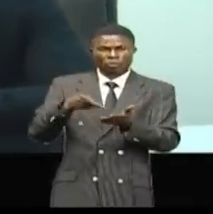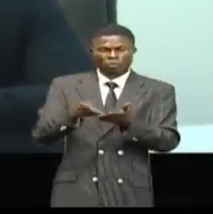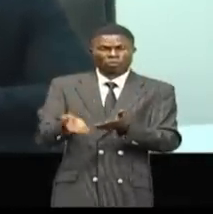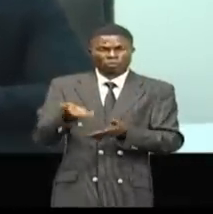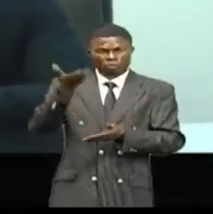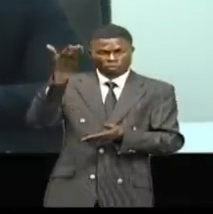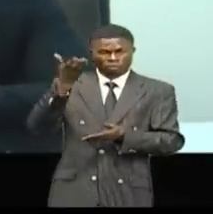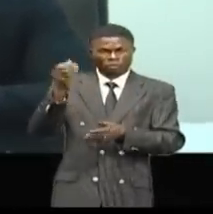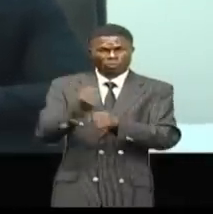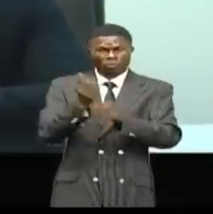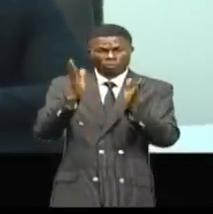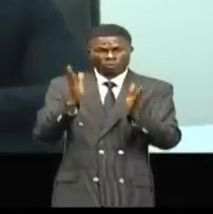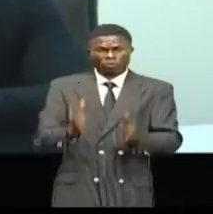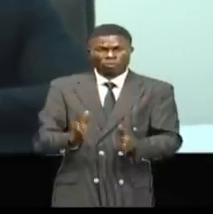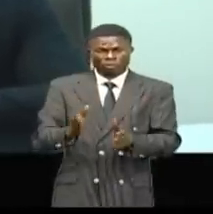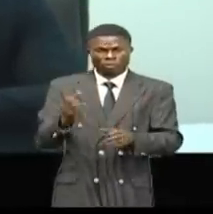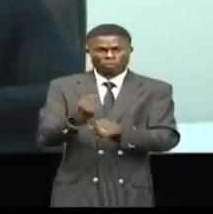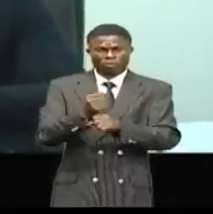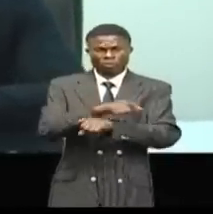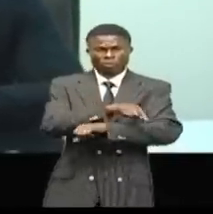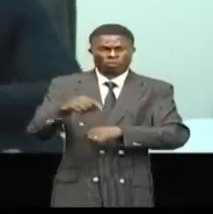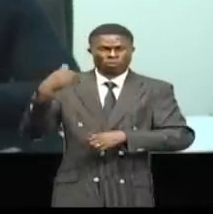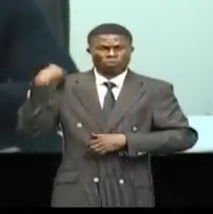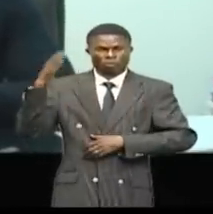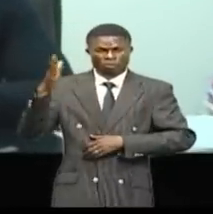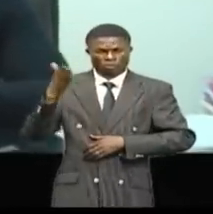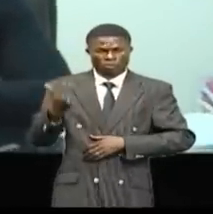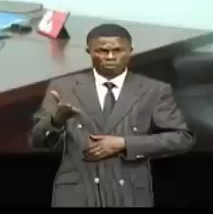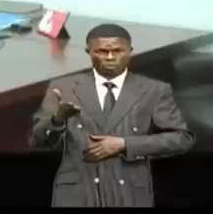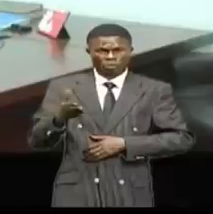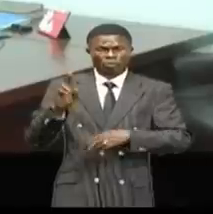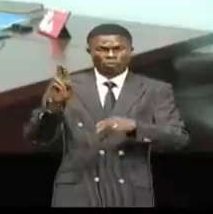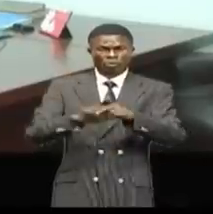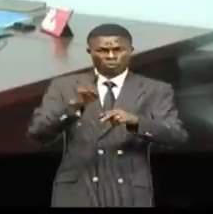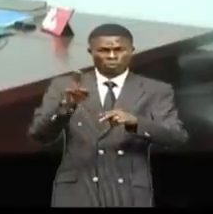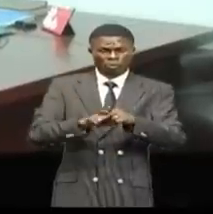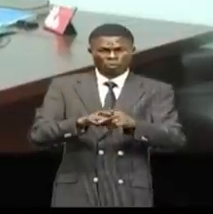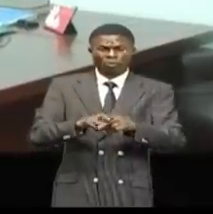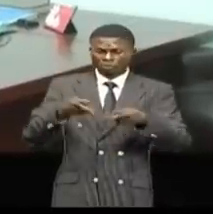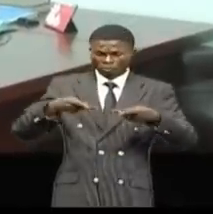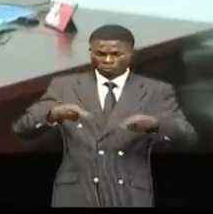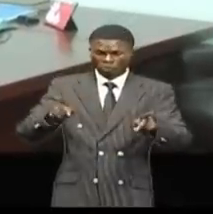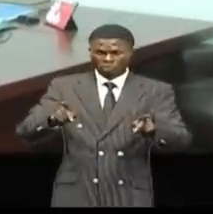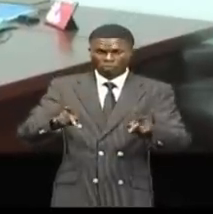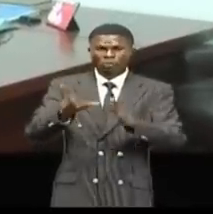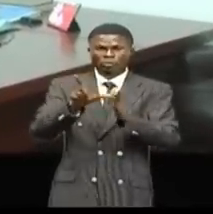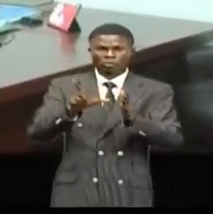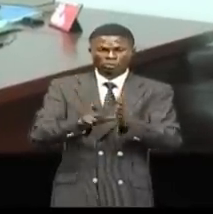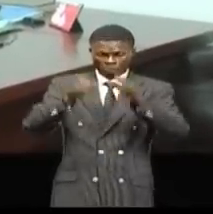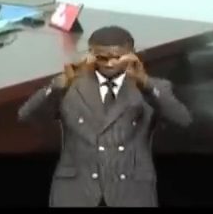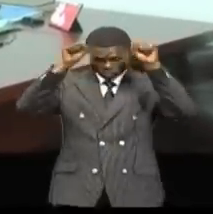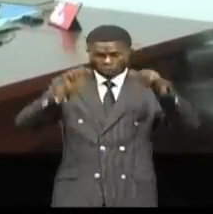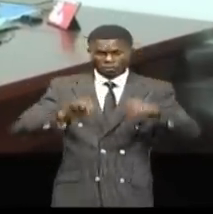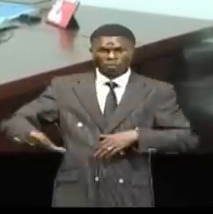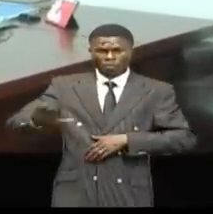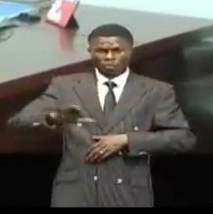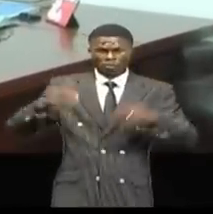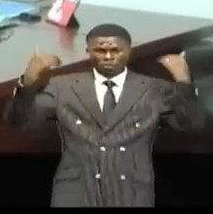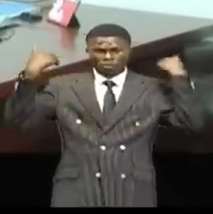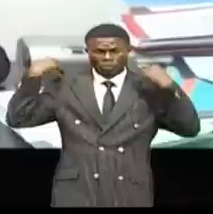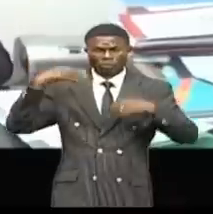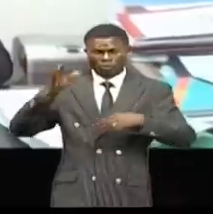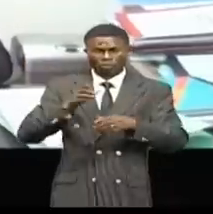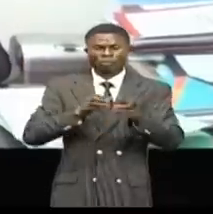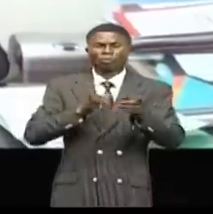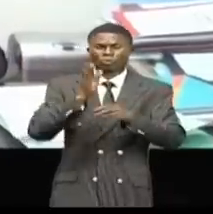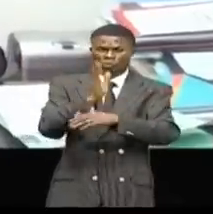salariale des agents de carrière service public de l'État. En exécution des instructions du président de la République chef de l'État et des orientations